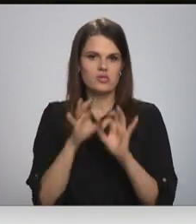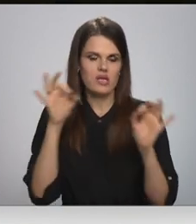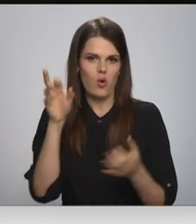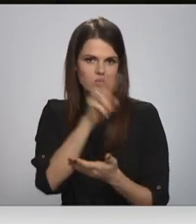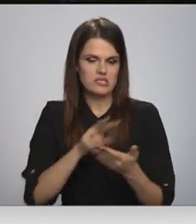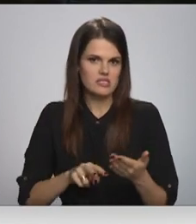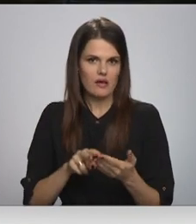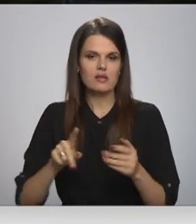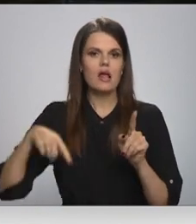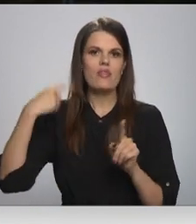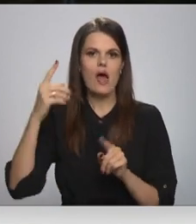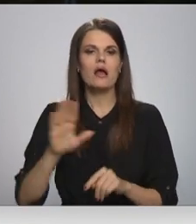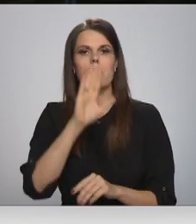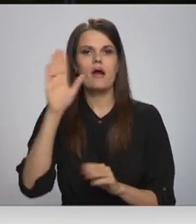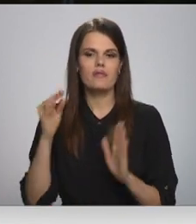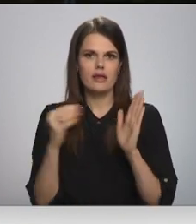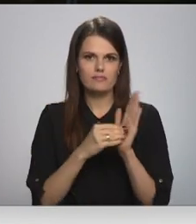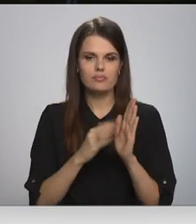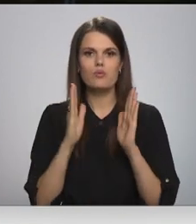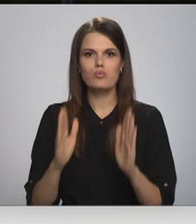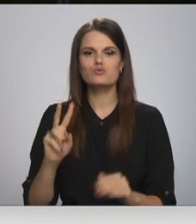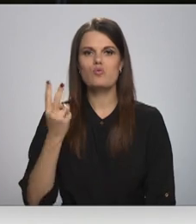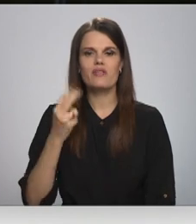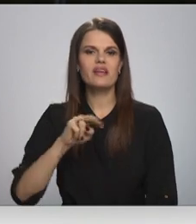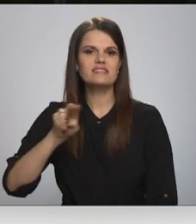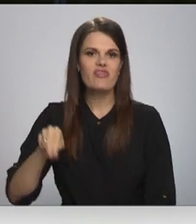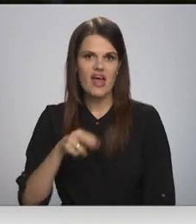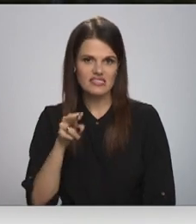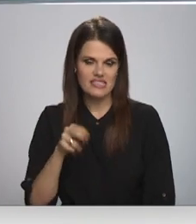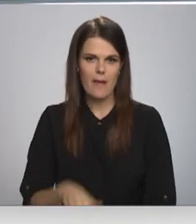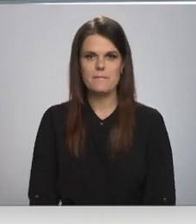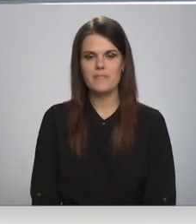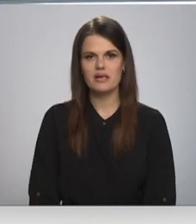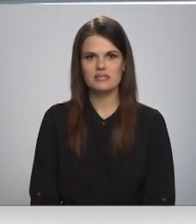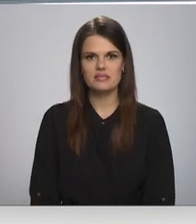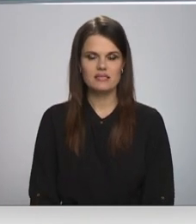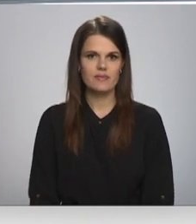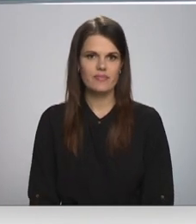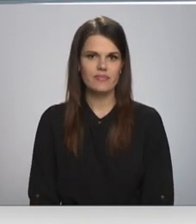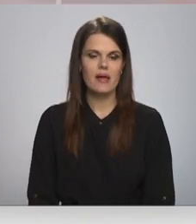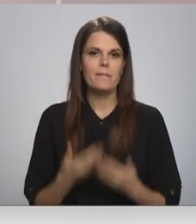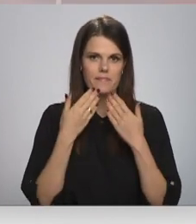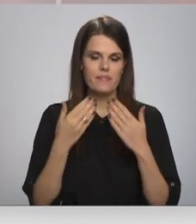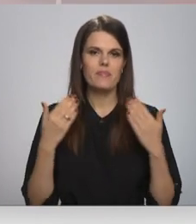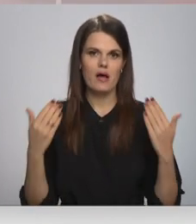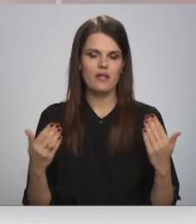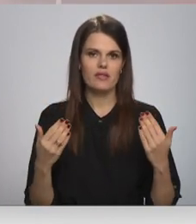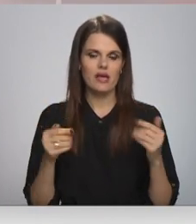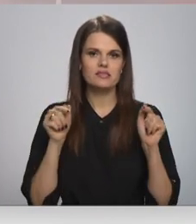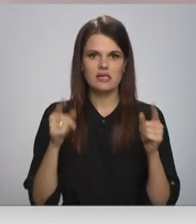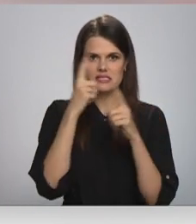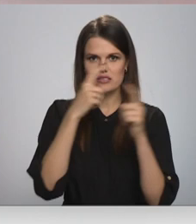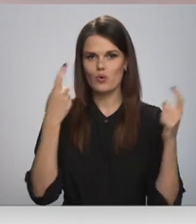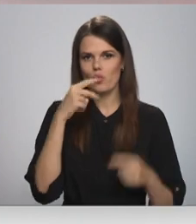kā nākamo dienu nozīmējot 2. decembri. Ilze. Es Vita, tātad Vita Anstrete ziņo